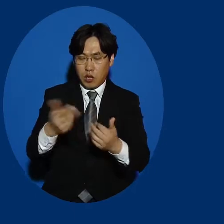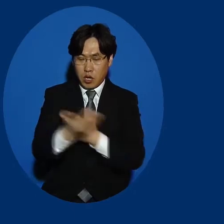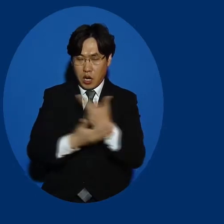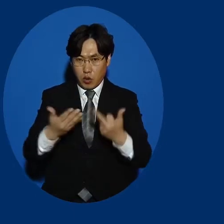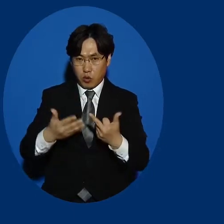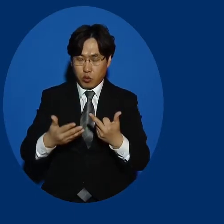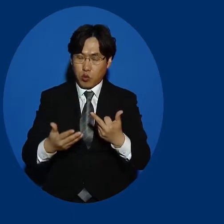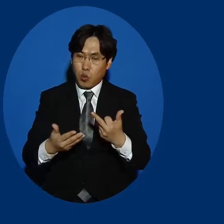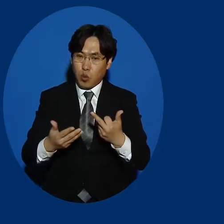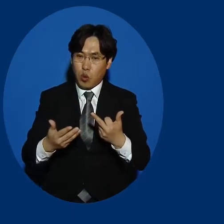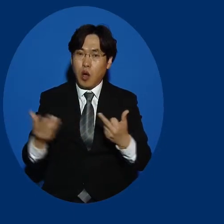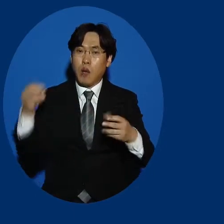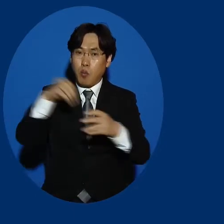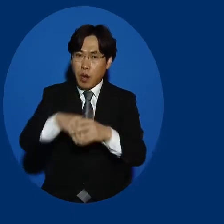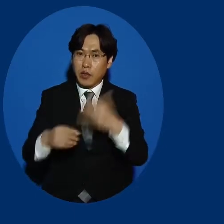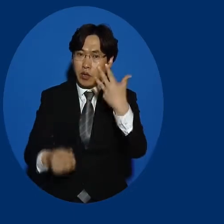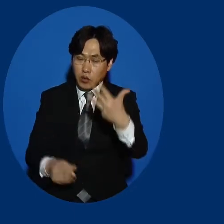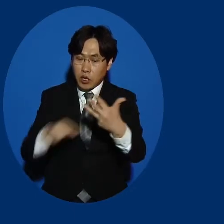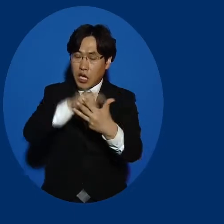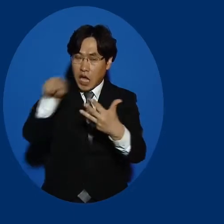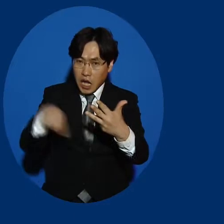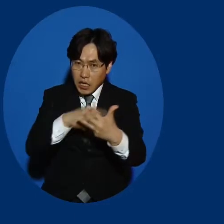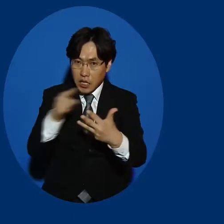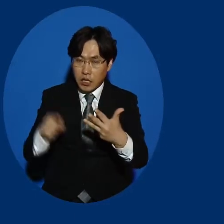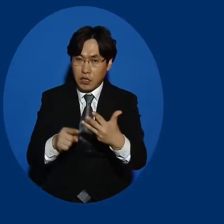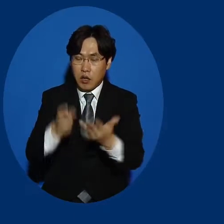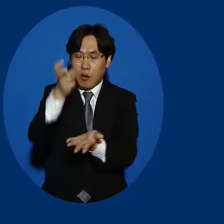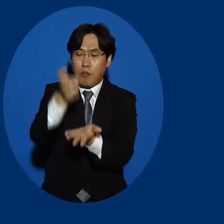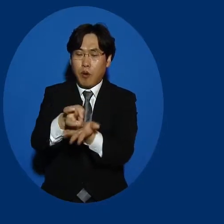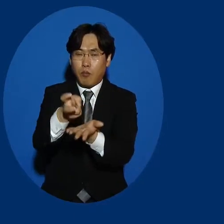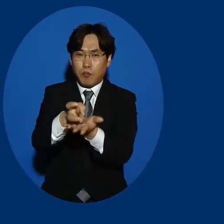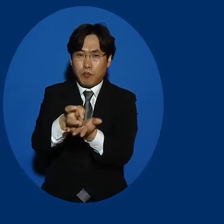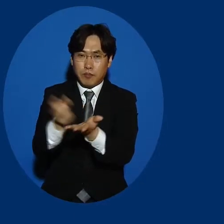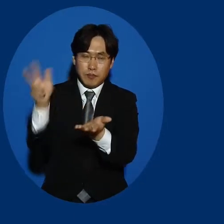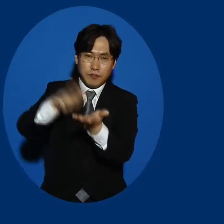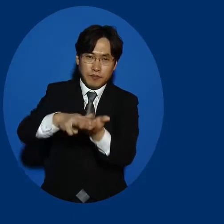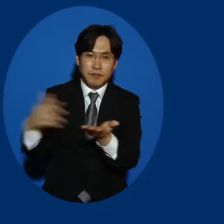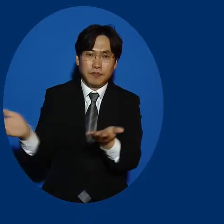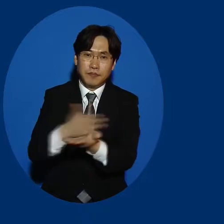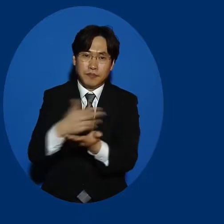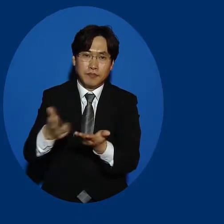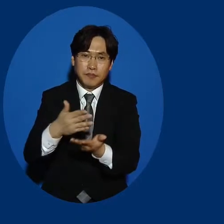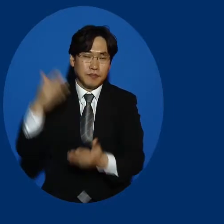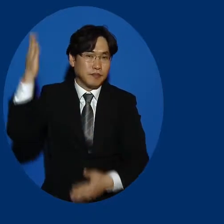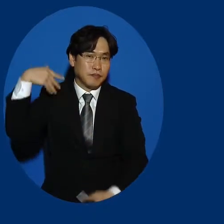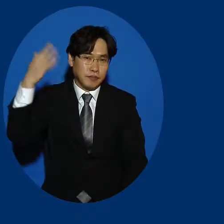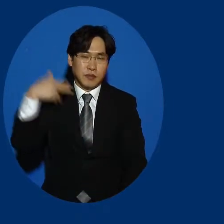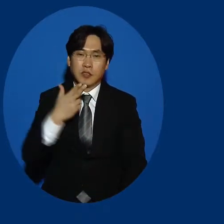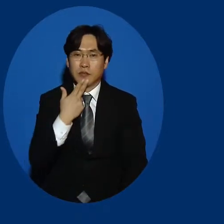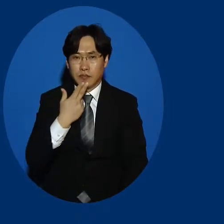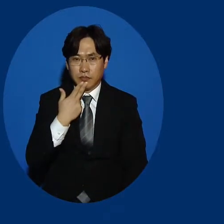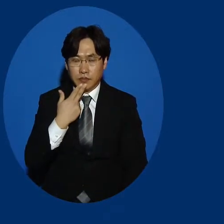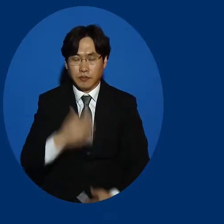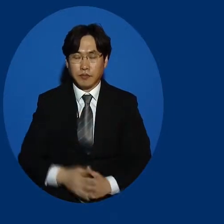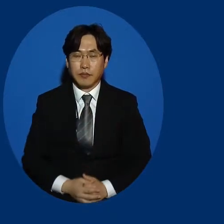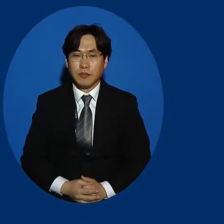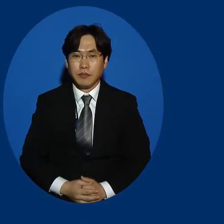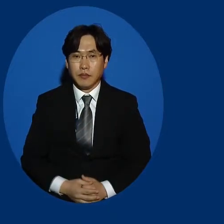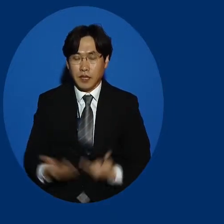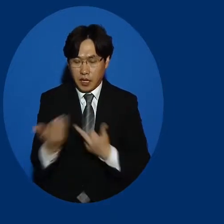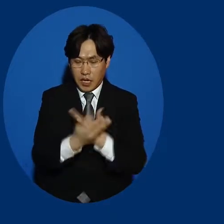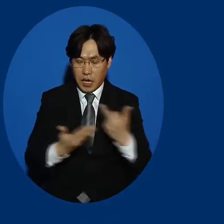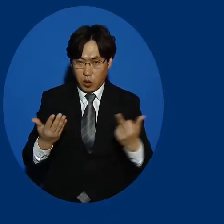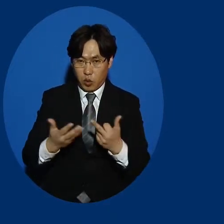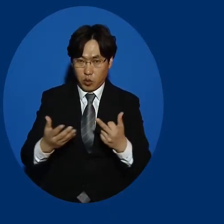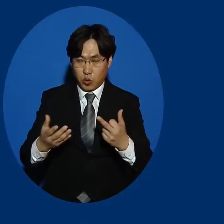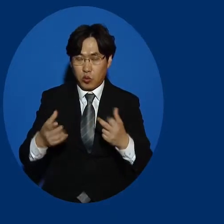비롯한 8개의 시도는 4년이 지났는데도 캄캄무소식입니다. 더군다나